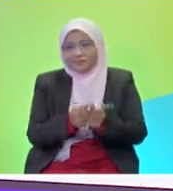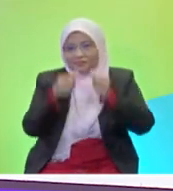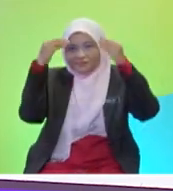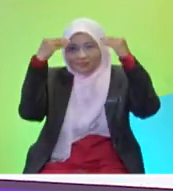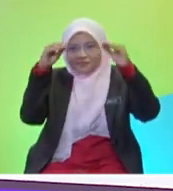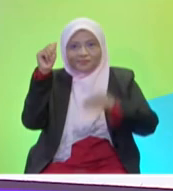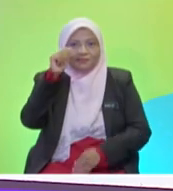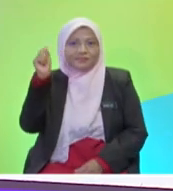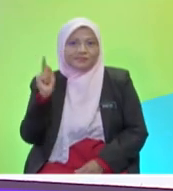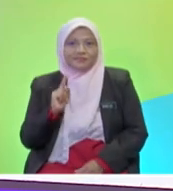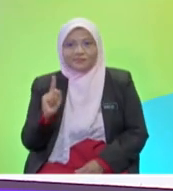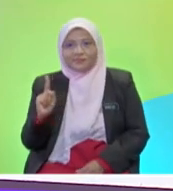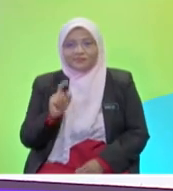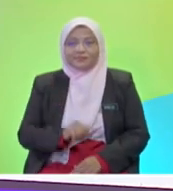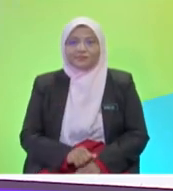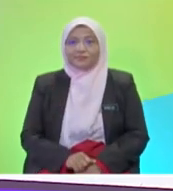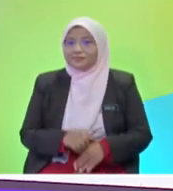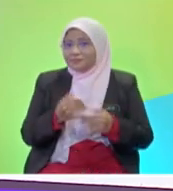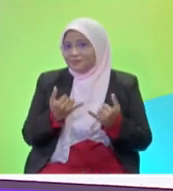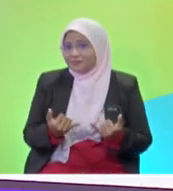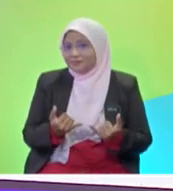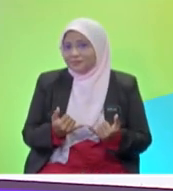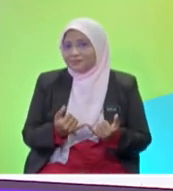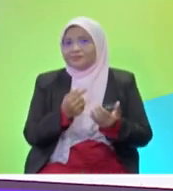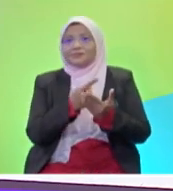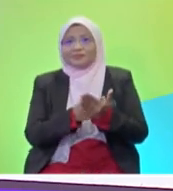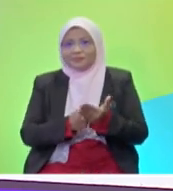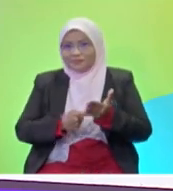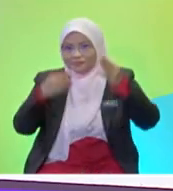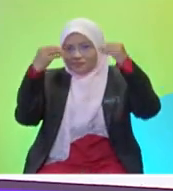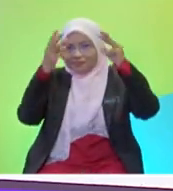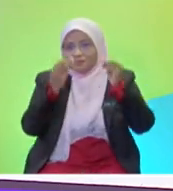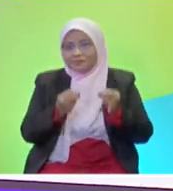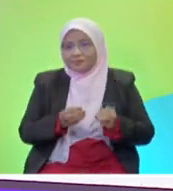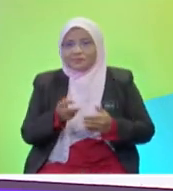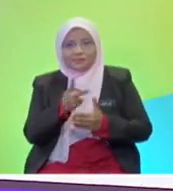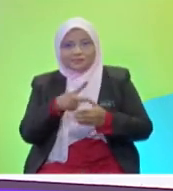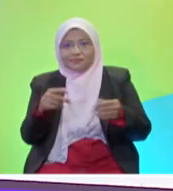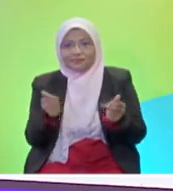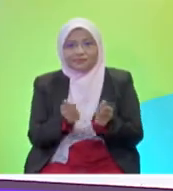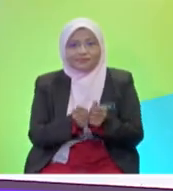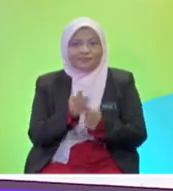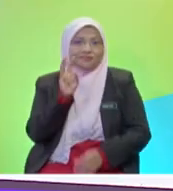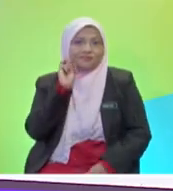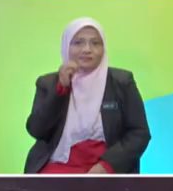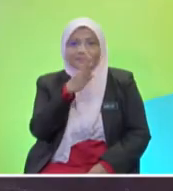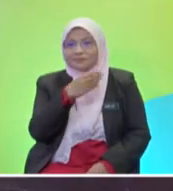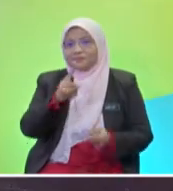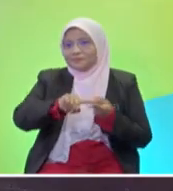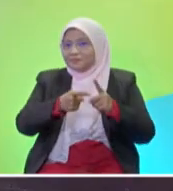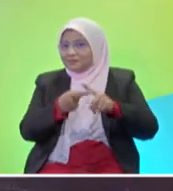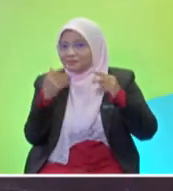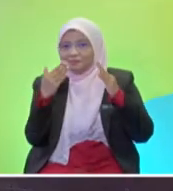Cikgu Azlinda, di segmen ini kan Cikgu, apa aktiviti yang Cikgu nak kongsikan kepada Mira dan kawan-kawan yang berada di rumah? Baiklah